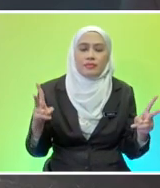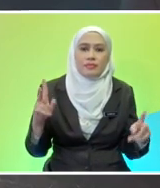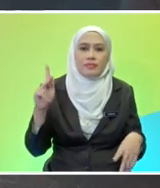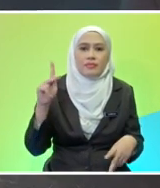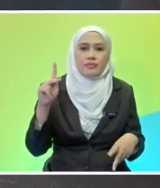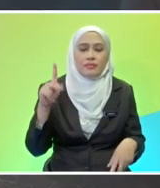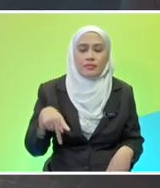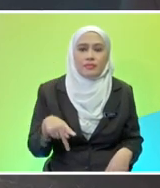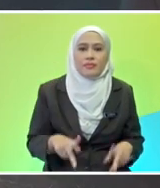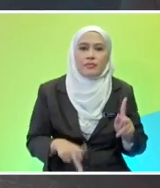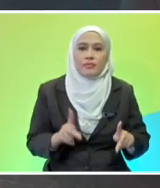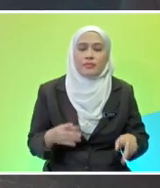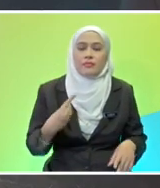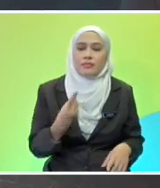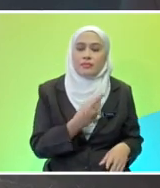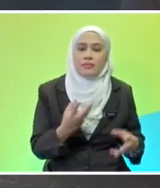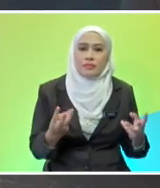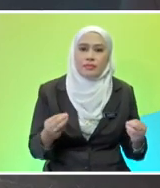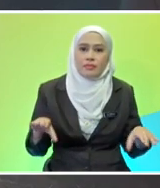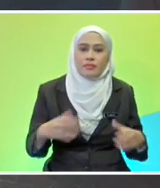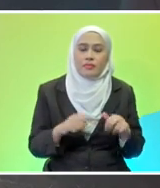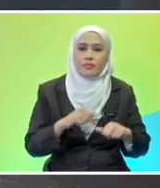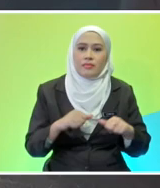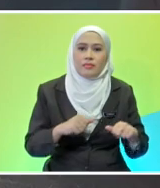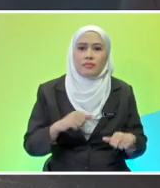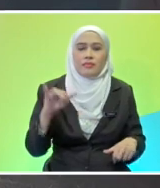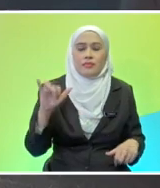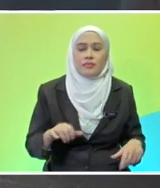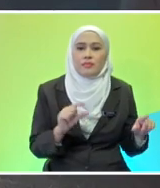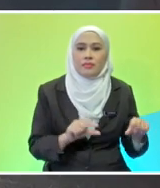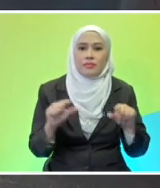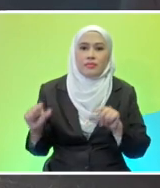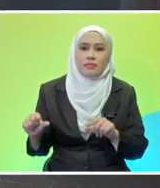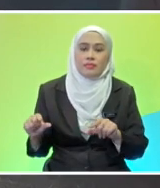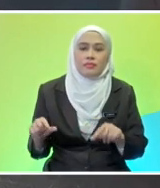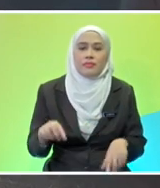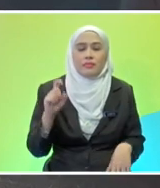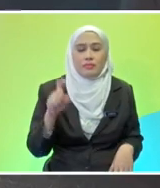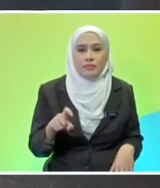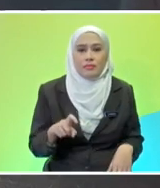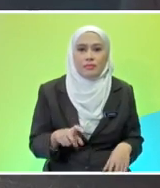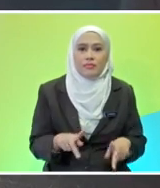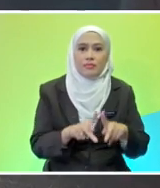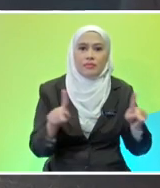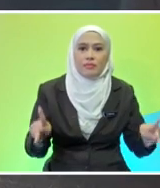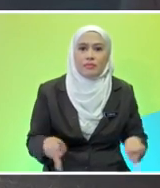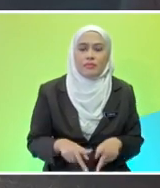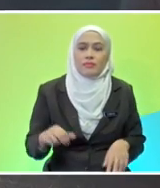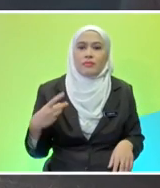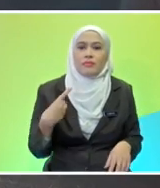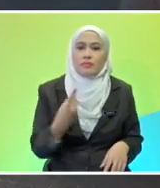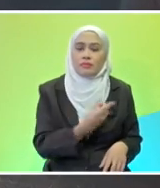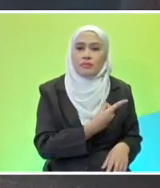yang memerlukan pergerakan, pergerakan fizikal, kita kena pastikan kawasan kita tu macam selamat. Tak ada